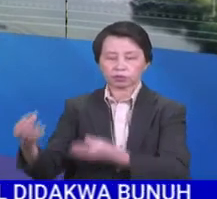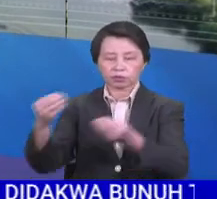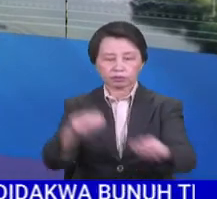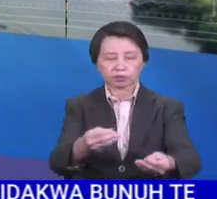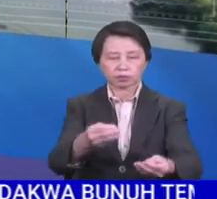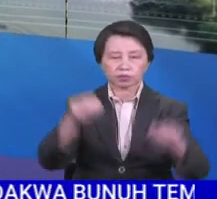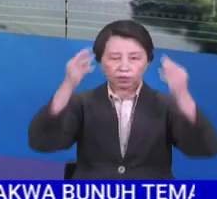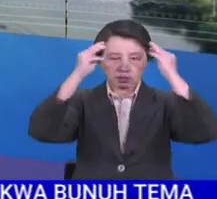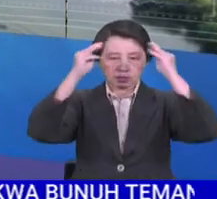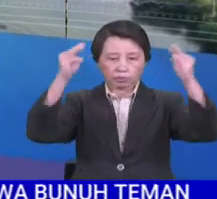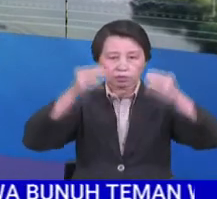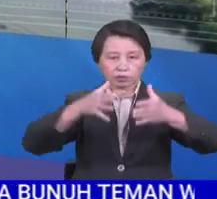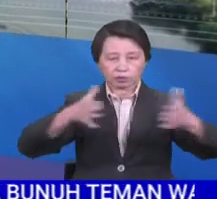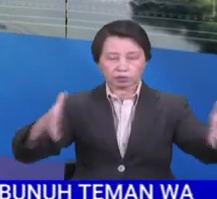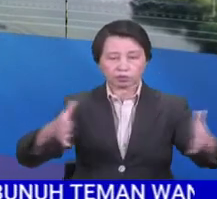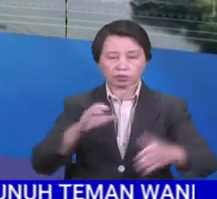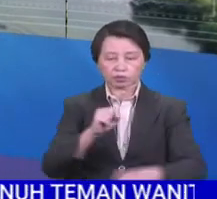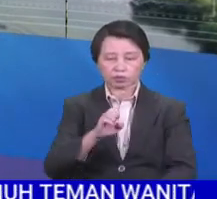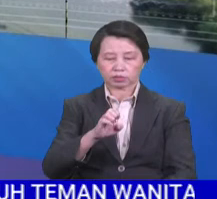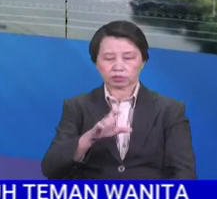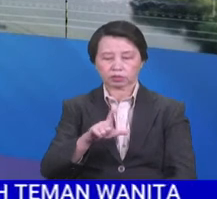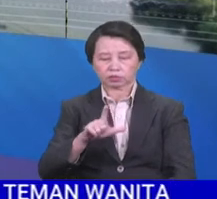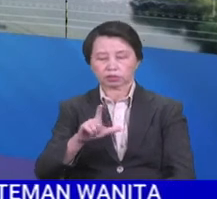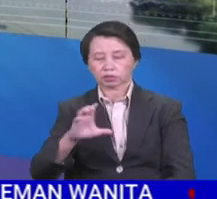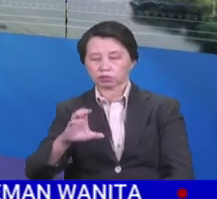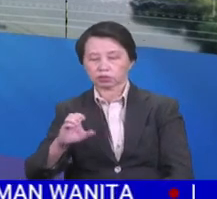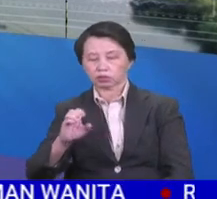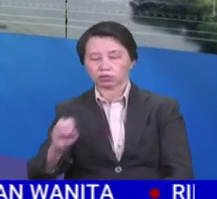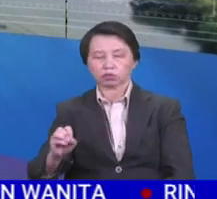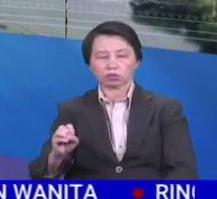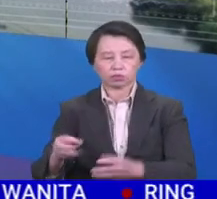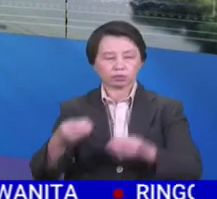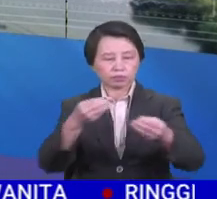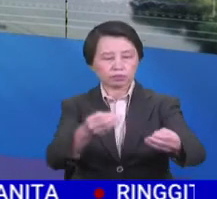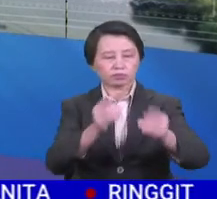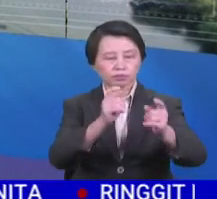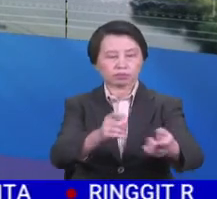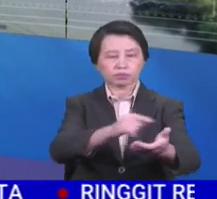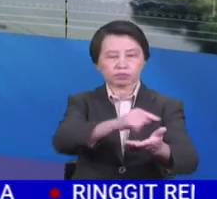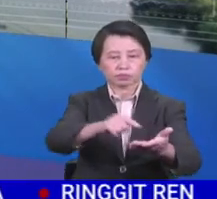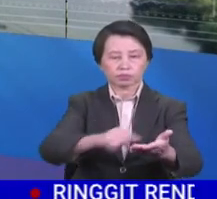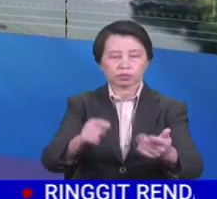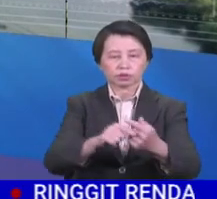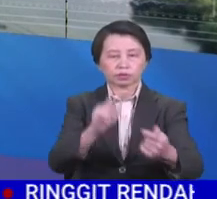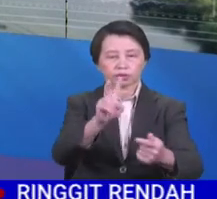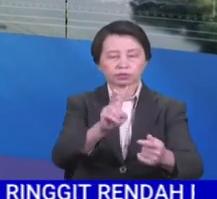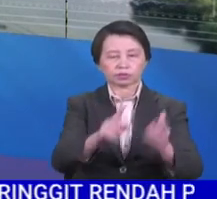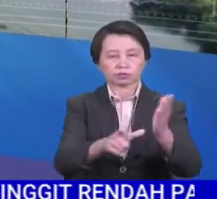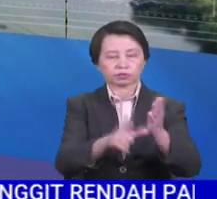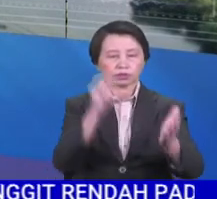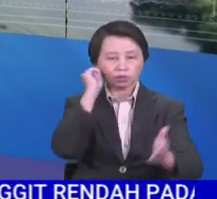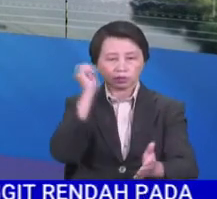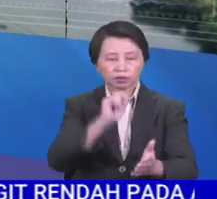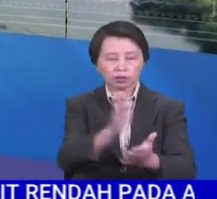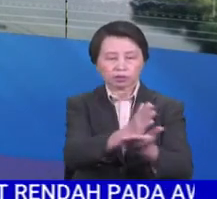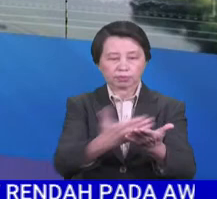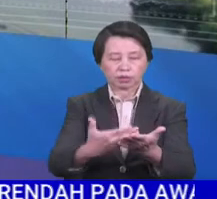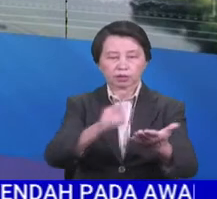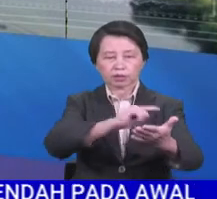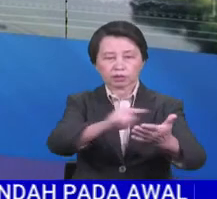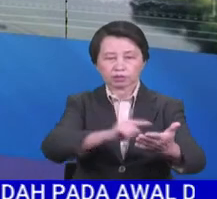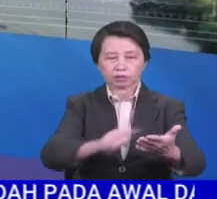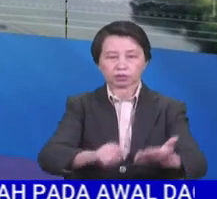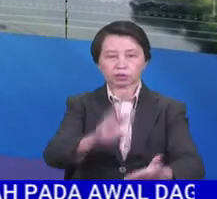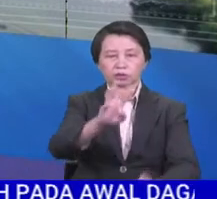pengurus besar kumpulan S haiz razif hisham ajaz nabijan kepada ketua penolong setiausaha bahagian zakat dan